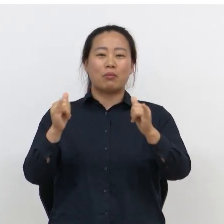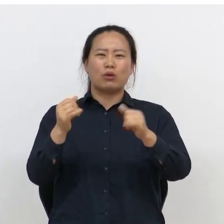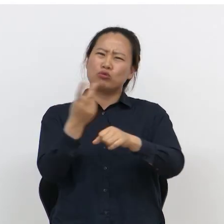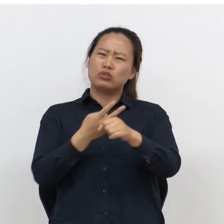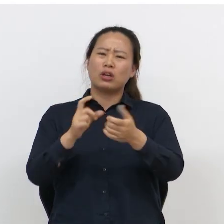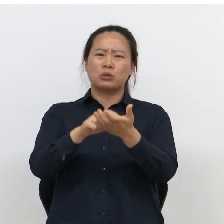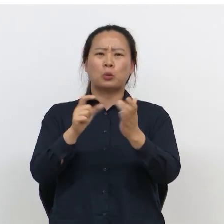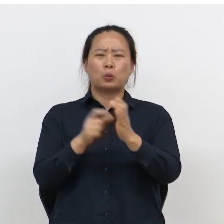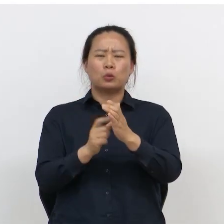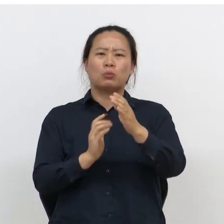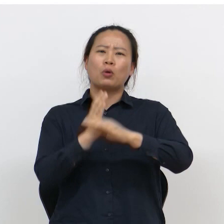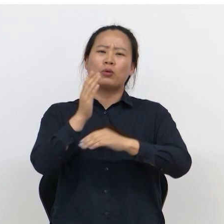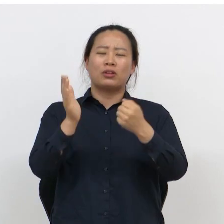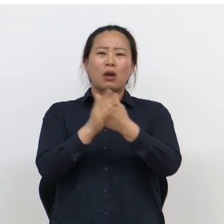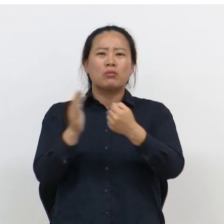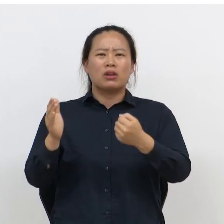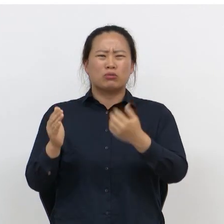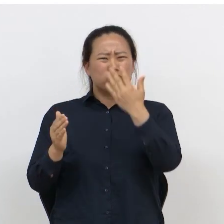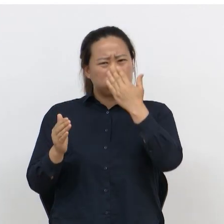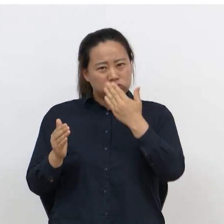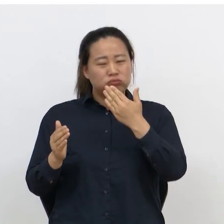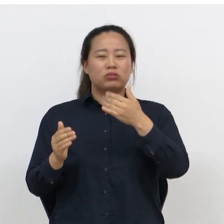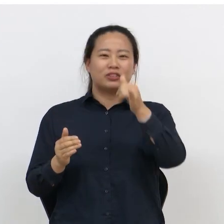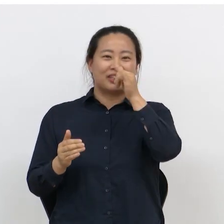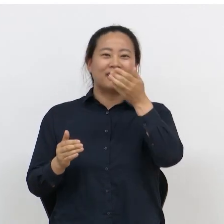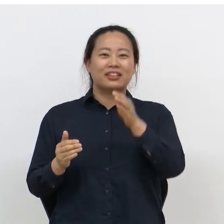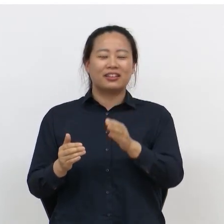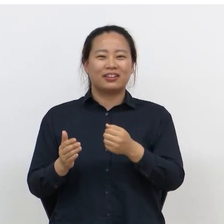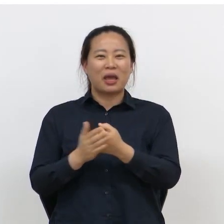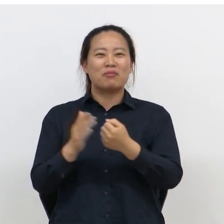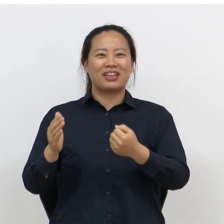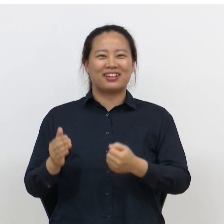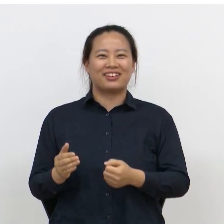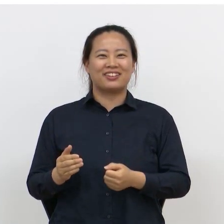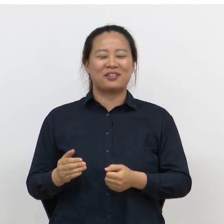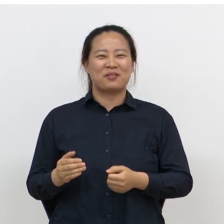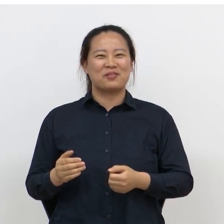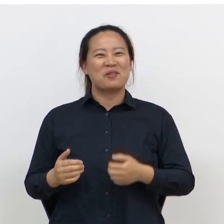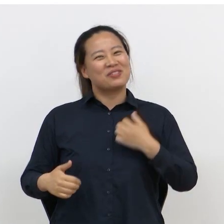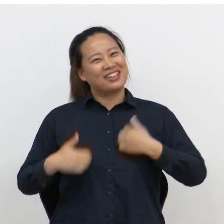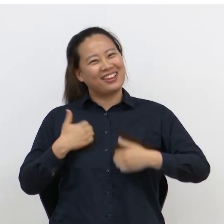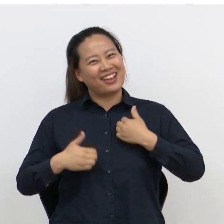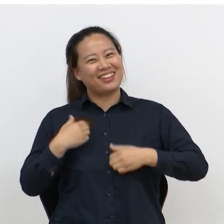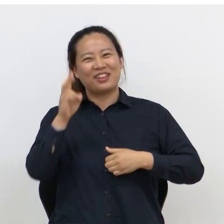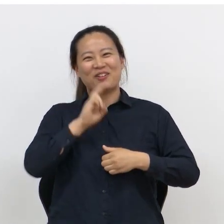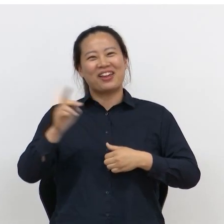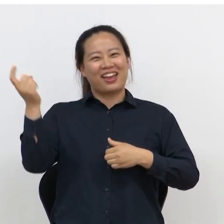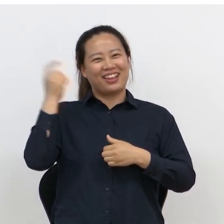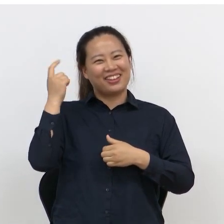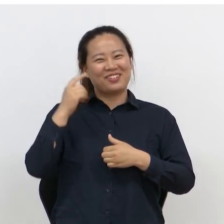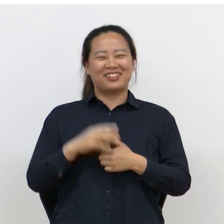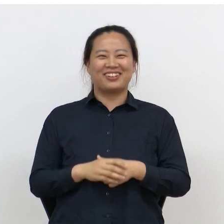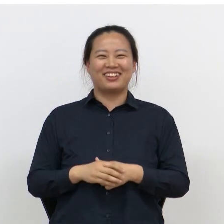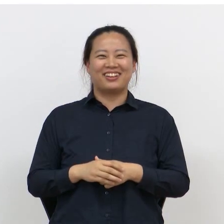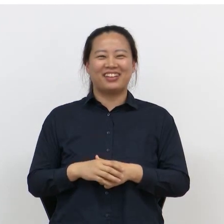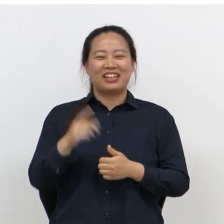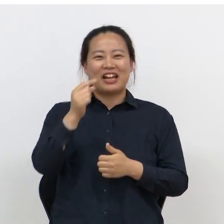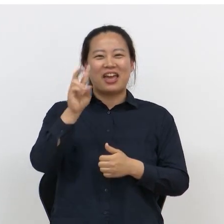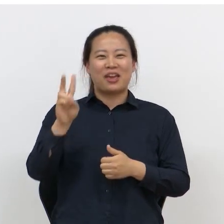많이들 좀 지루하실 것 같아서요. 신나는 노래 하나를 듣고 그러고 계속 할까 합니다.